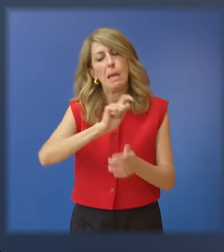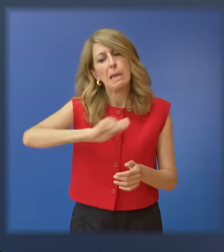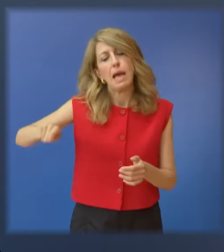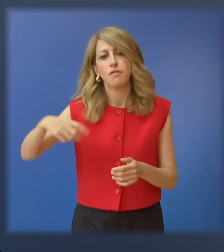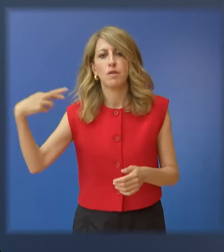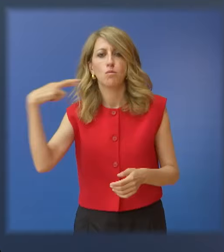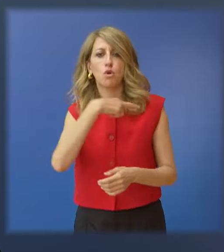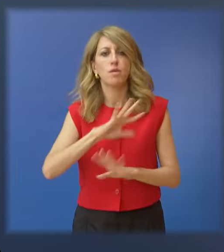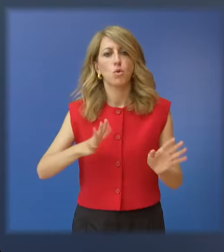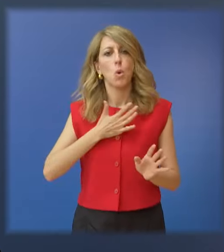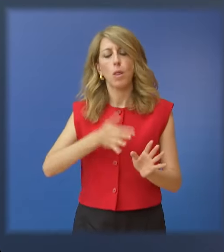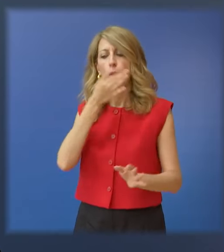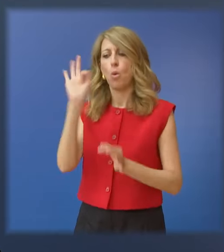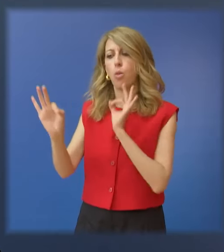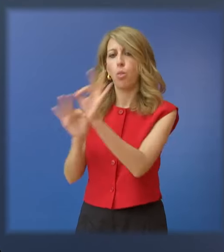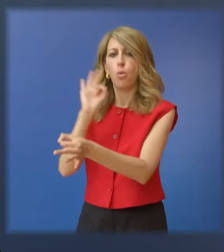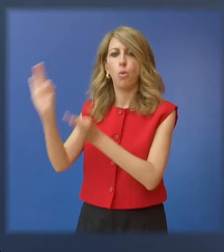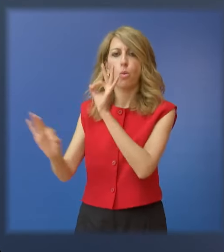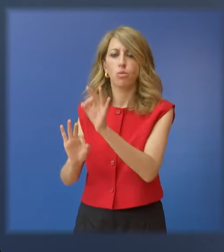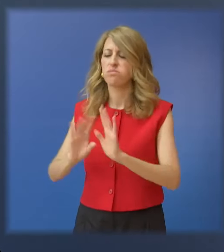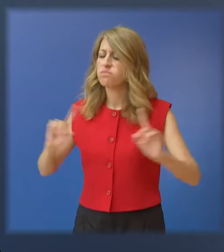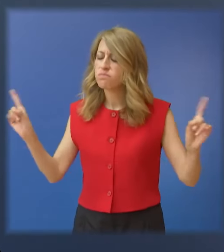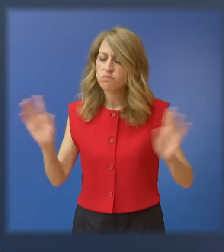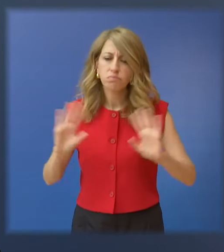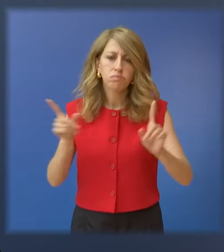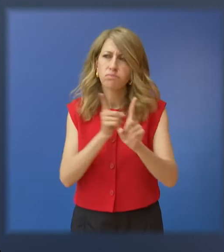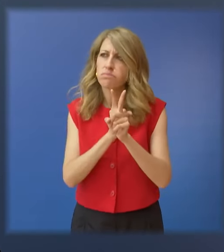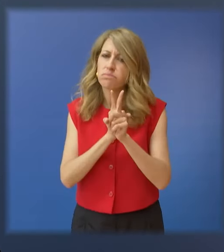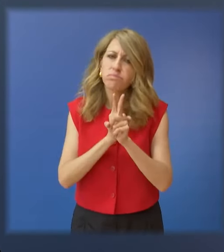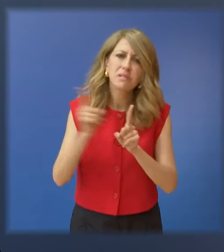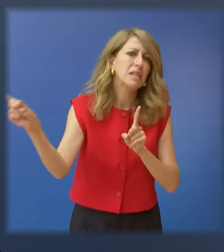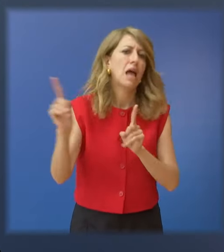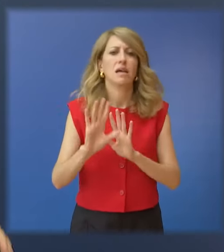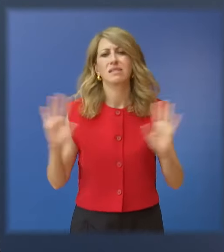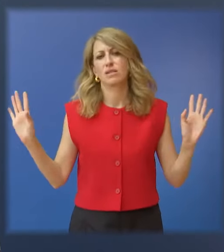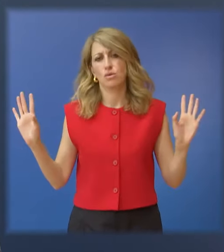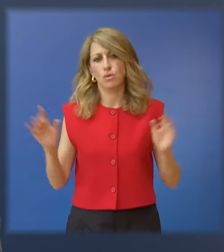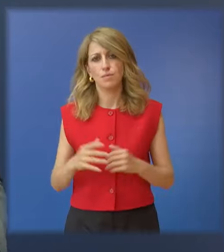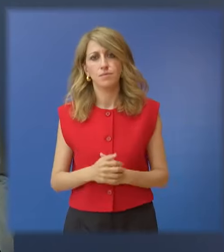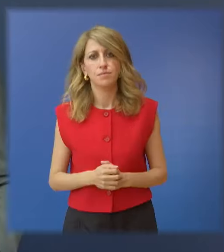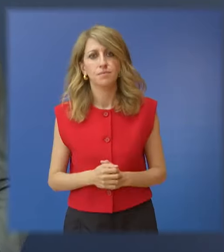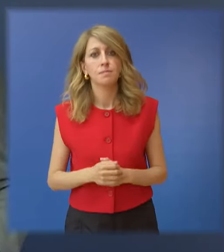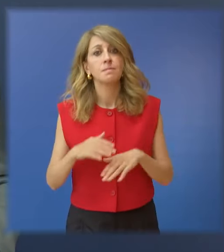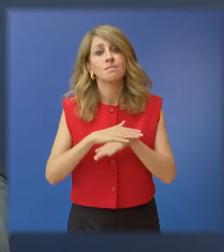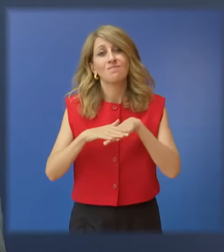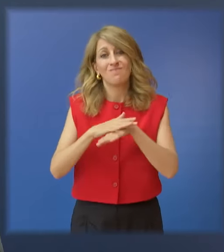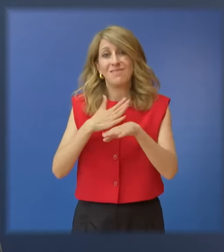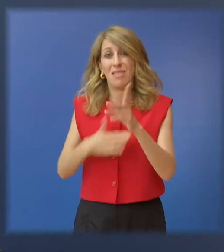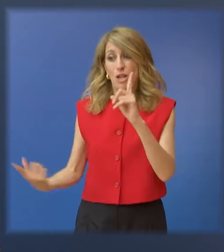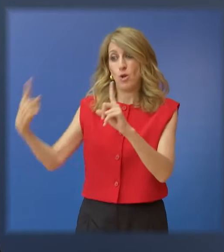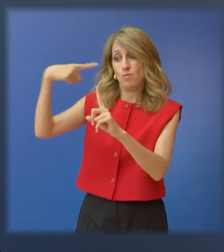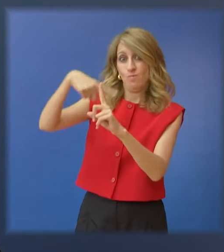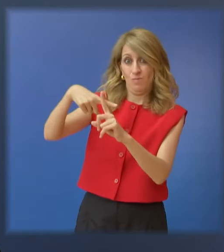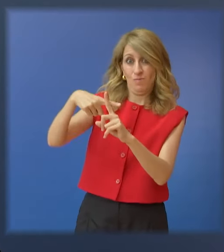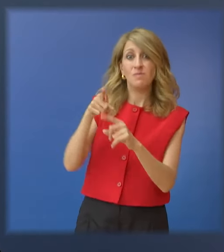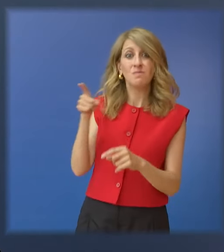πολιτικές εντυπώσεις ένα θέμα που δεν έχει καμία βάση και ειδικά δεν υπάρχει και αντικείμενο πολιτικής αντιπαράθεσης απλά να συμπληρώσω κάτι σε αυτό επειδή